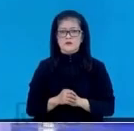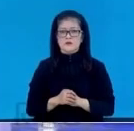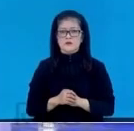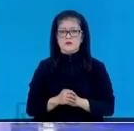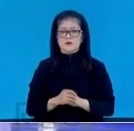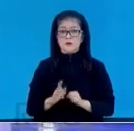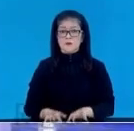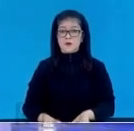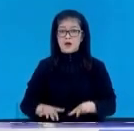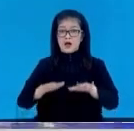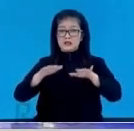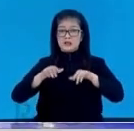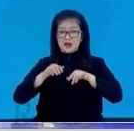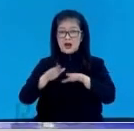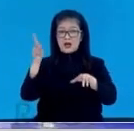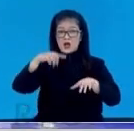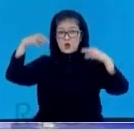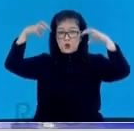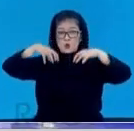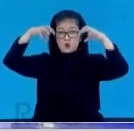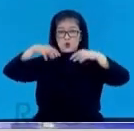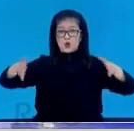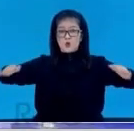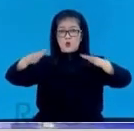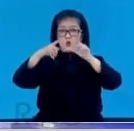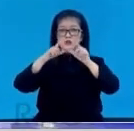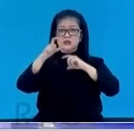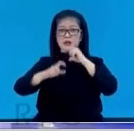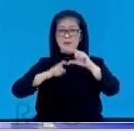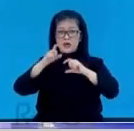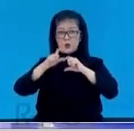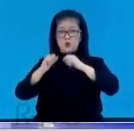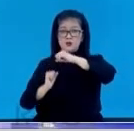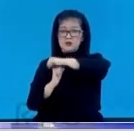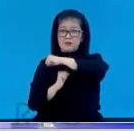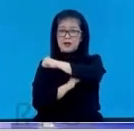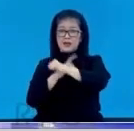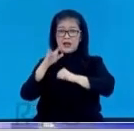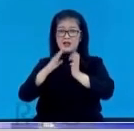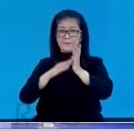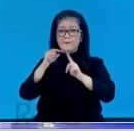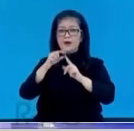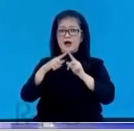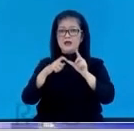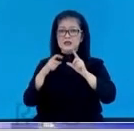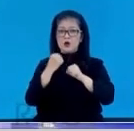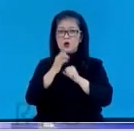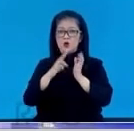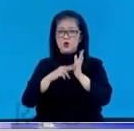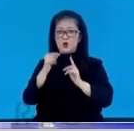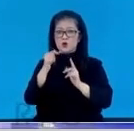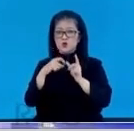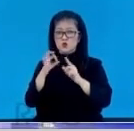Pemirsa, pasca diterjang banjir lahar hujan Gunung Semeru, jembatan limpas Gondoruso yang menghubungkan dua kecamatan di Lumajang, Jawa